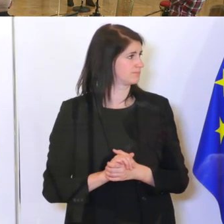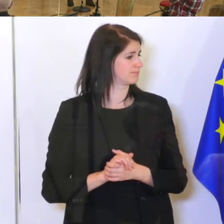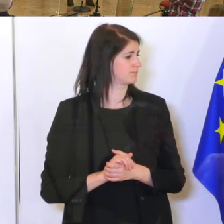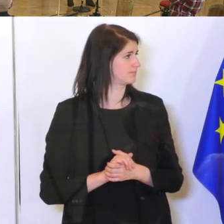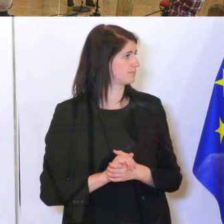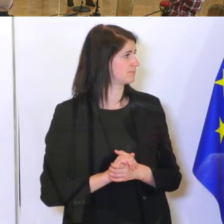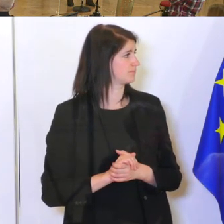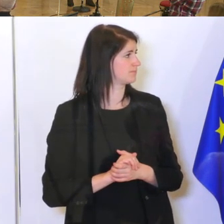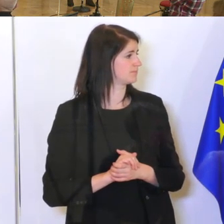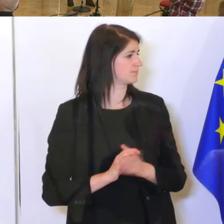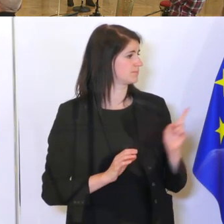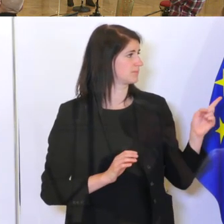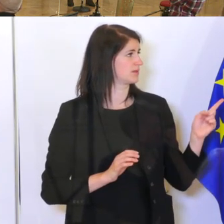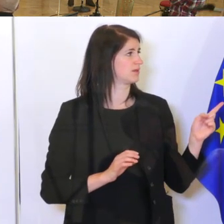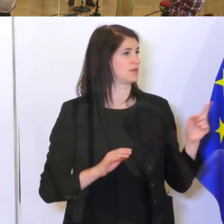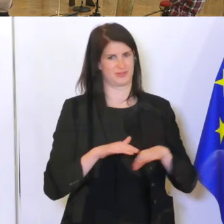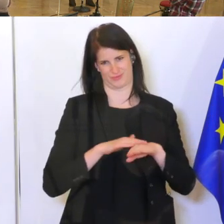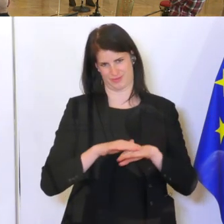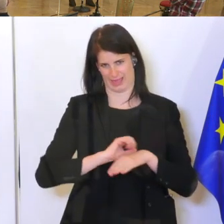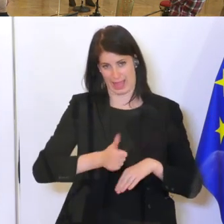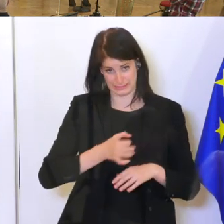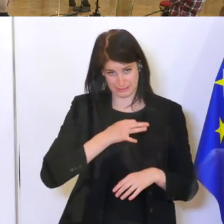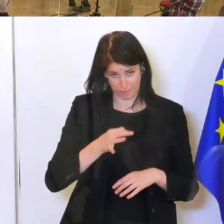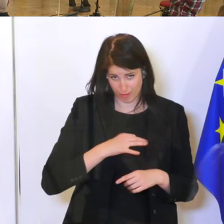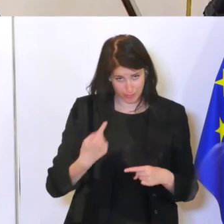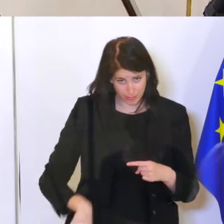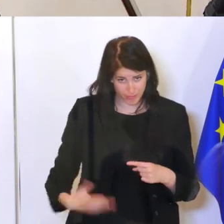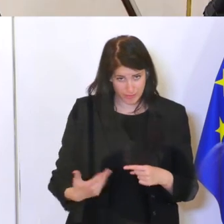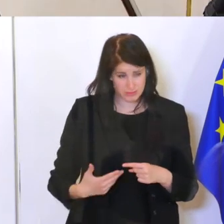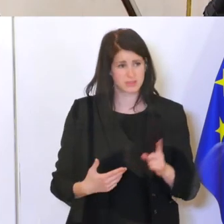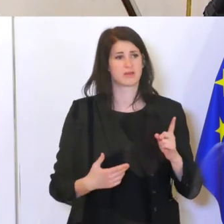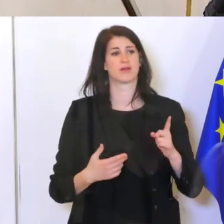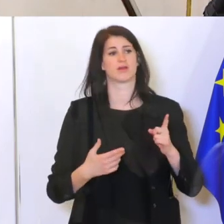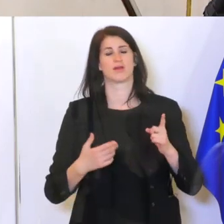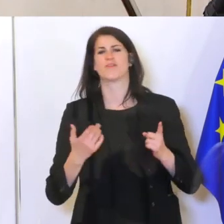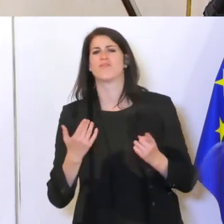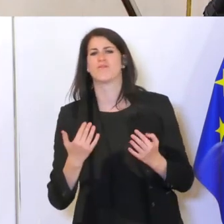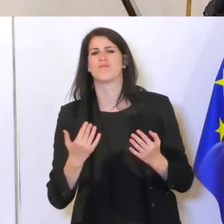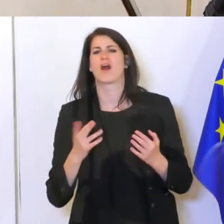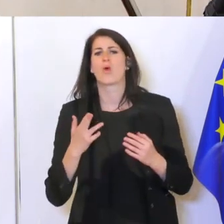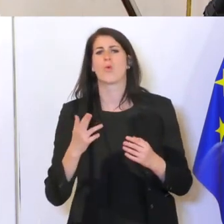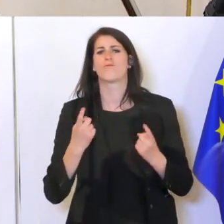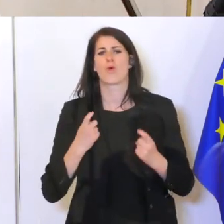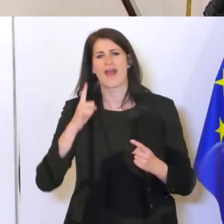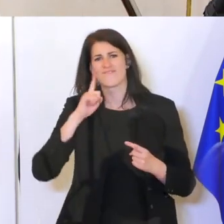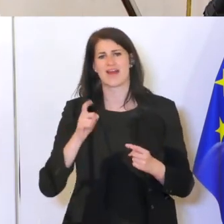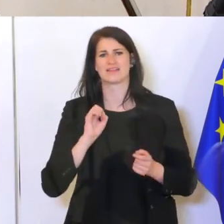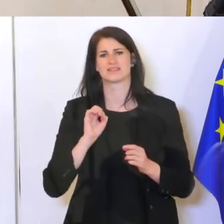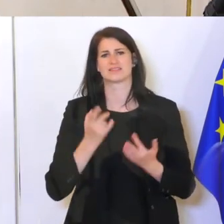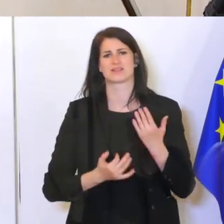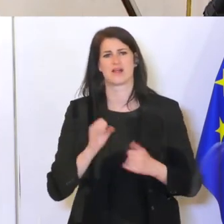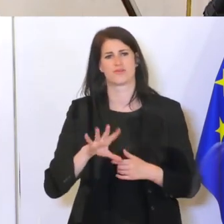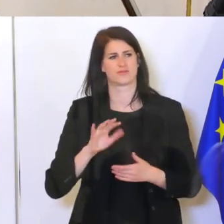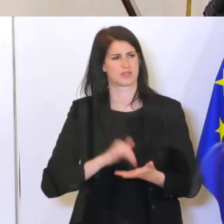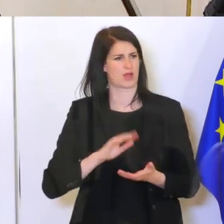Ich habe jetzt nicht mehr im Kopf Ihre erste Frage. Die erste Frage bezog sich auf die Zahl der 15.000. Sie haben gesagt, eine Zielgruppe von 15.000 Künstlerinnen und